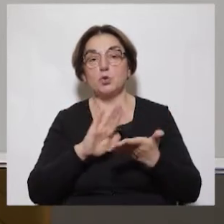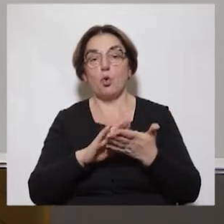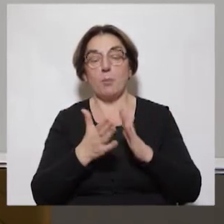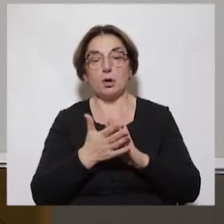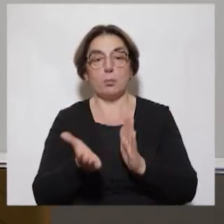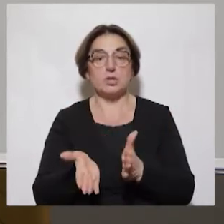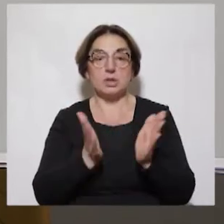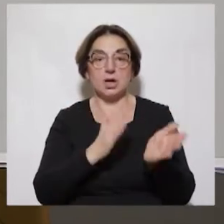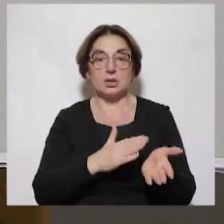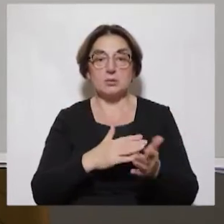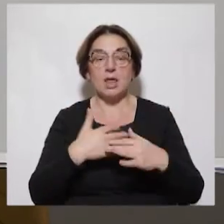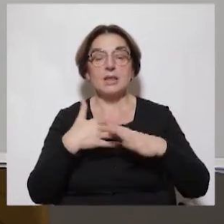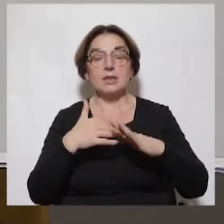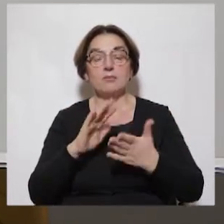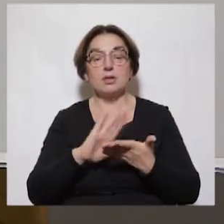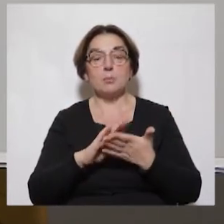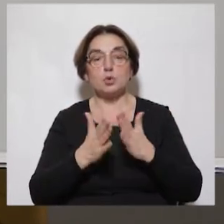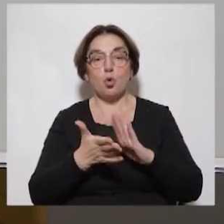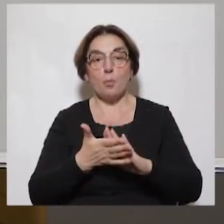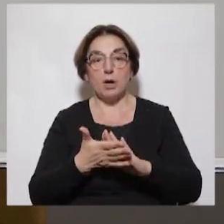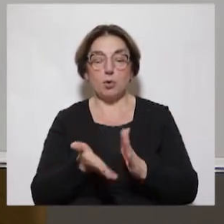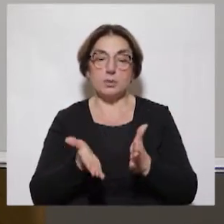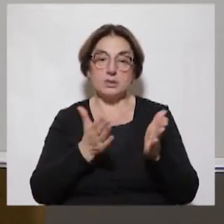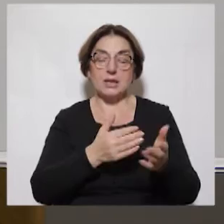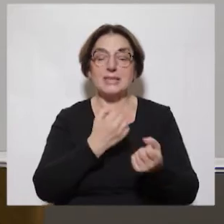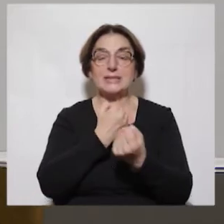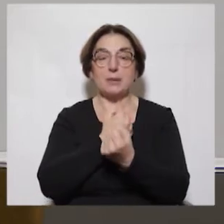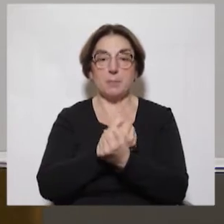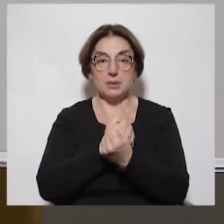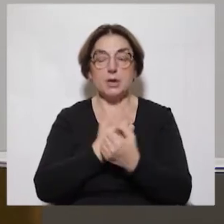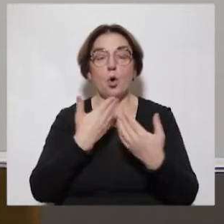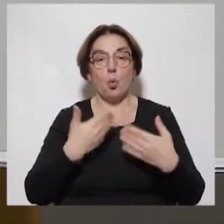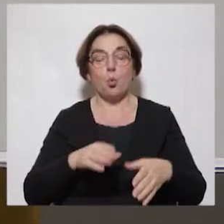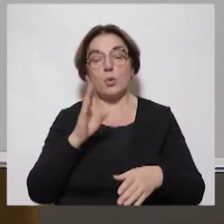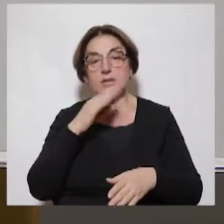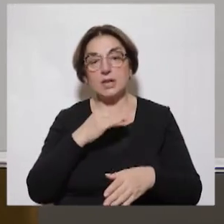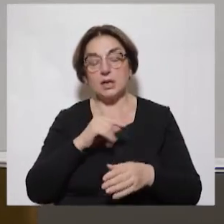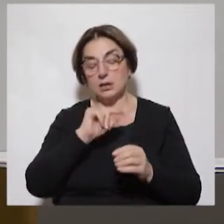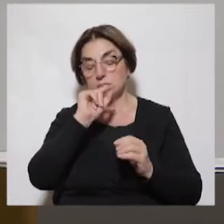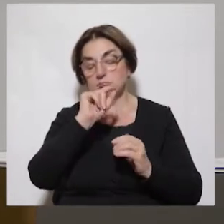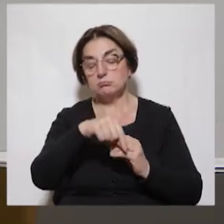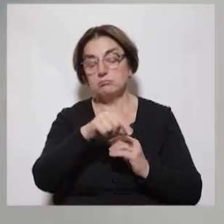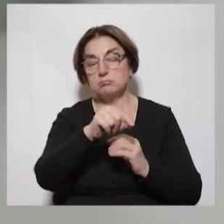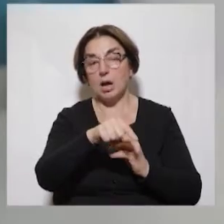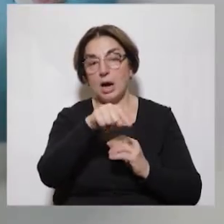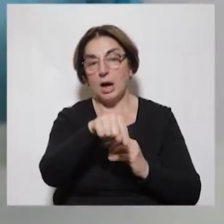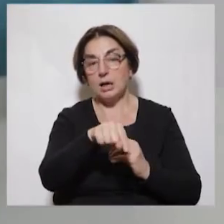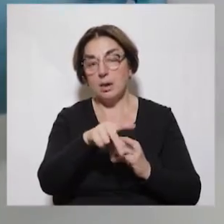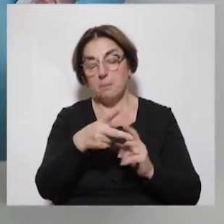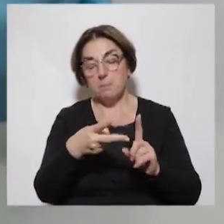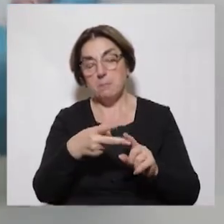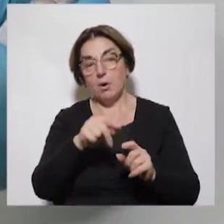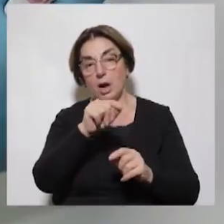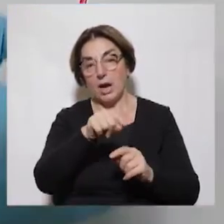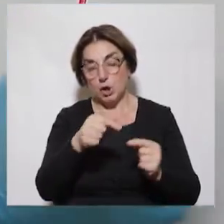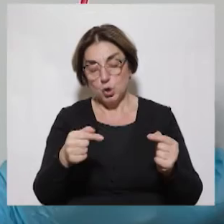გადასვლა. თხევად მდგომარეობაში გადასული ჩვენ შემთხვევაში ეთილი სპირტი და შემდგომ უკვე წყალი ჩამოედინება თხევადი სახით აი აქედან